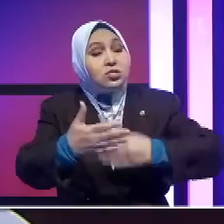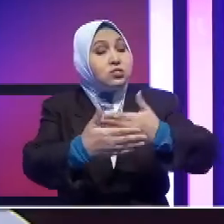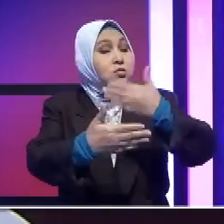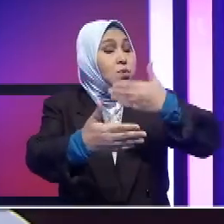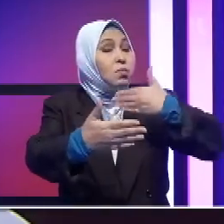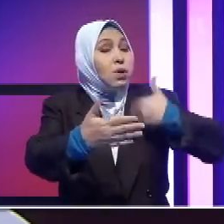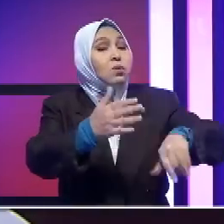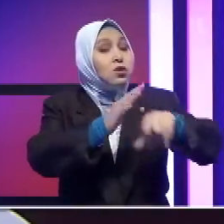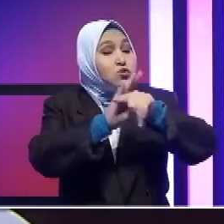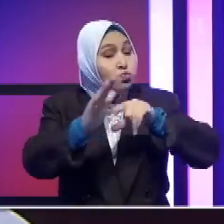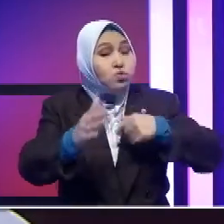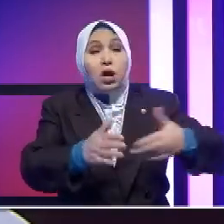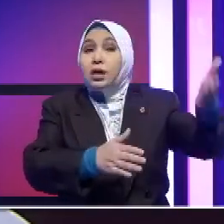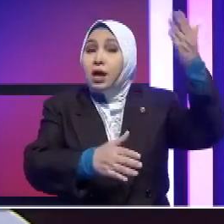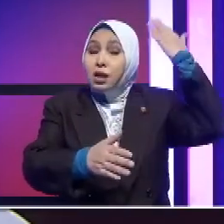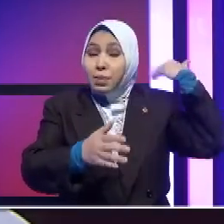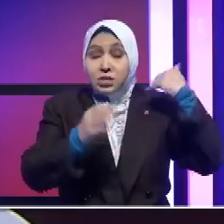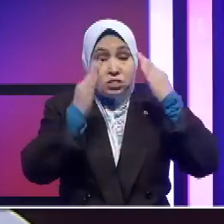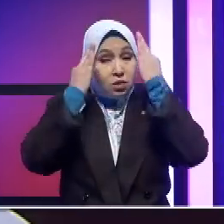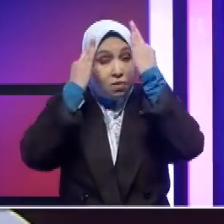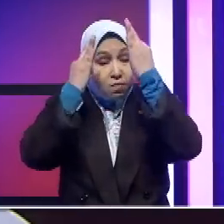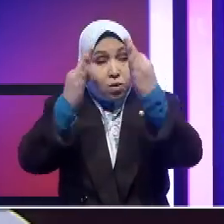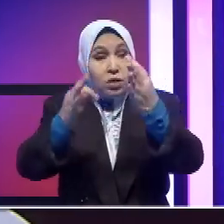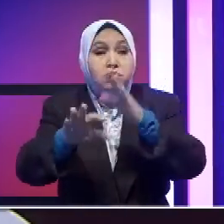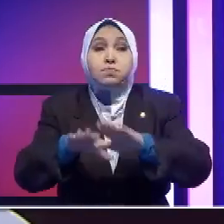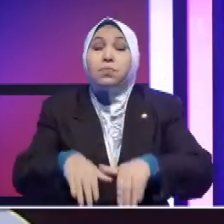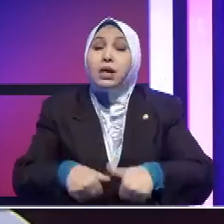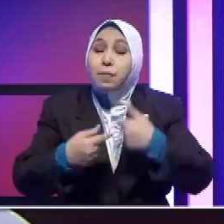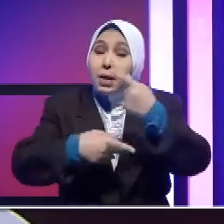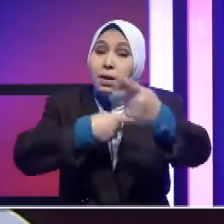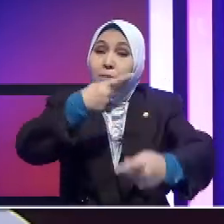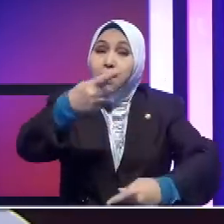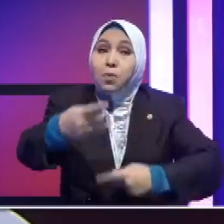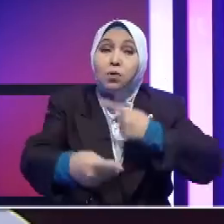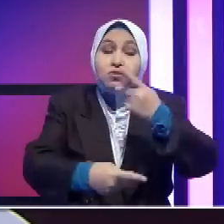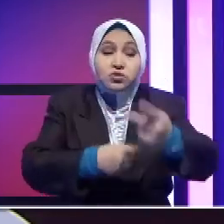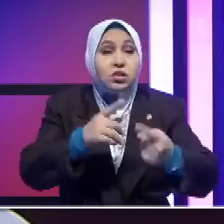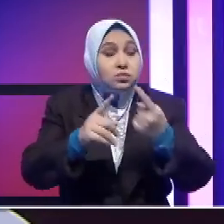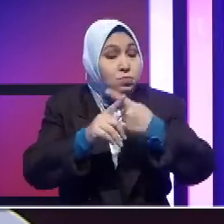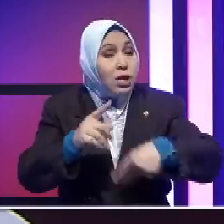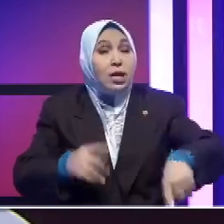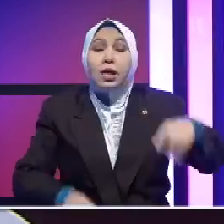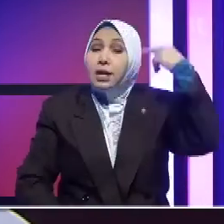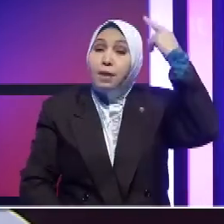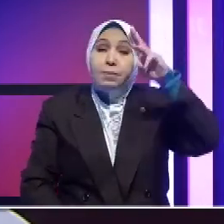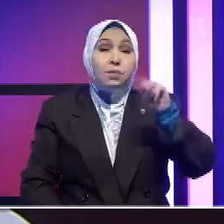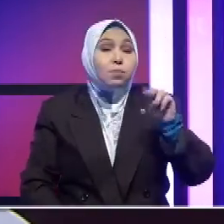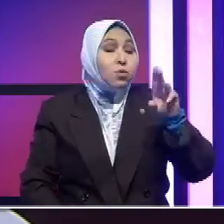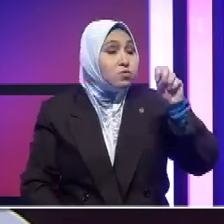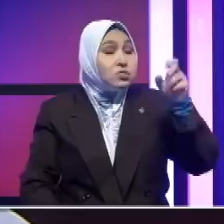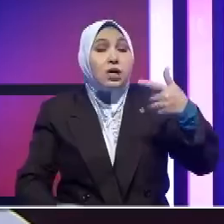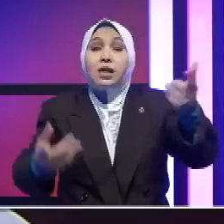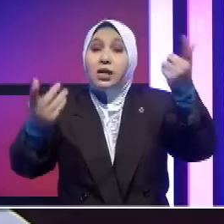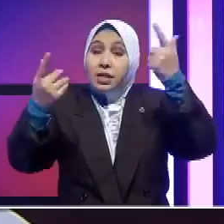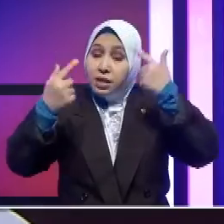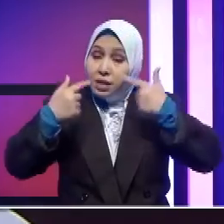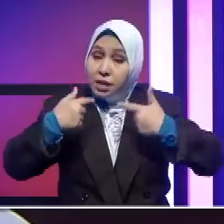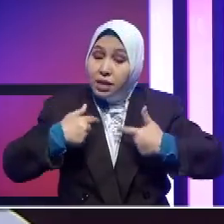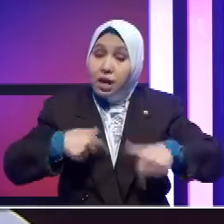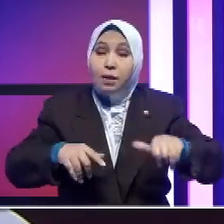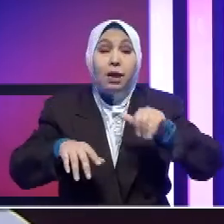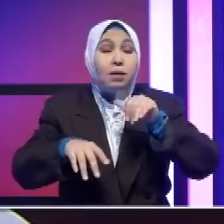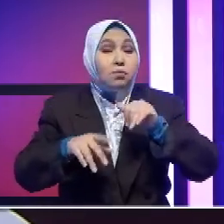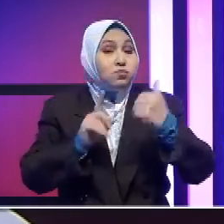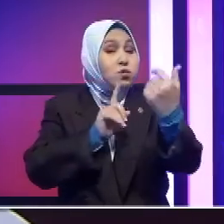surah-surah sebelumnya. Jadi mari kita beri fokus kepada bagaimana proses ya bila Nabi Musa ini hadir kepada